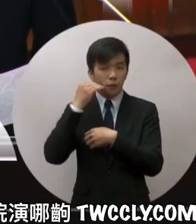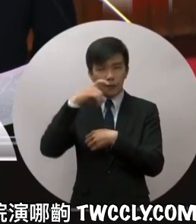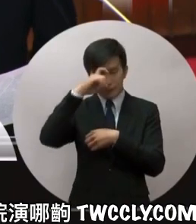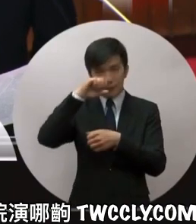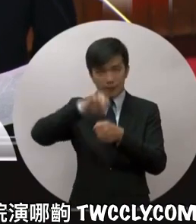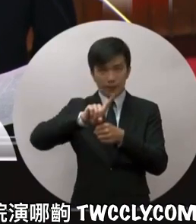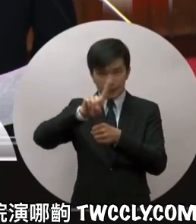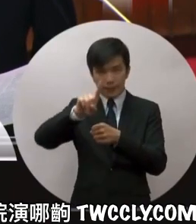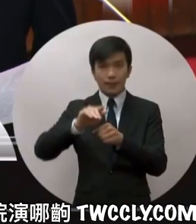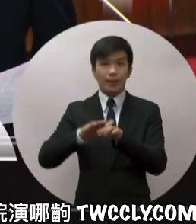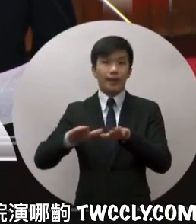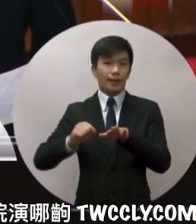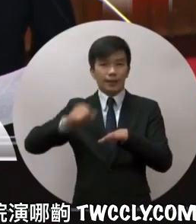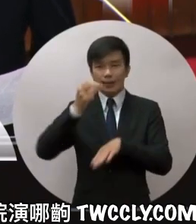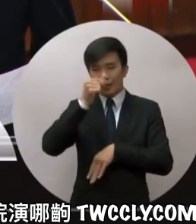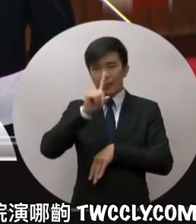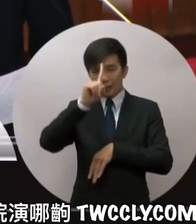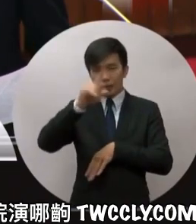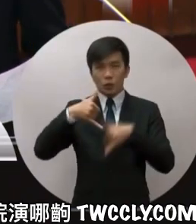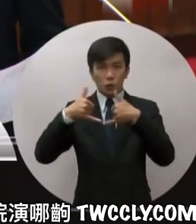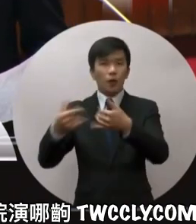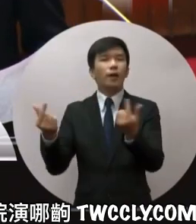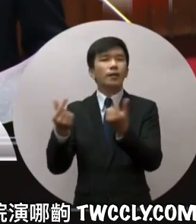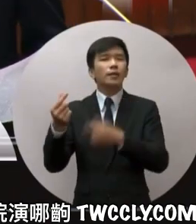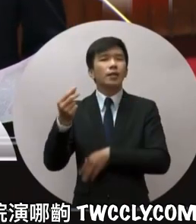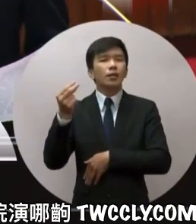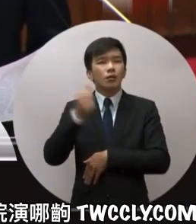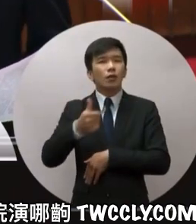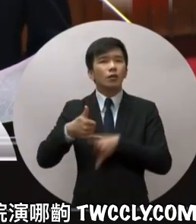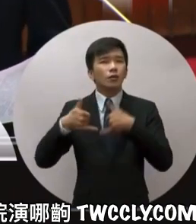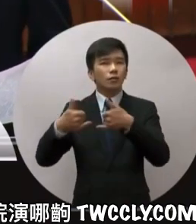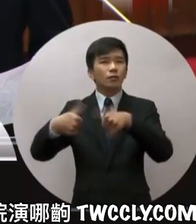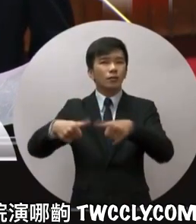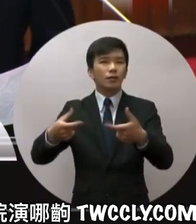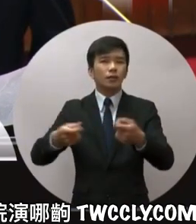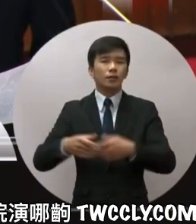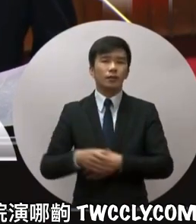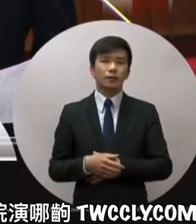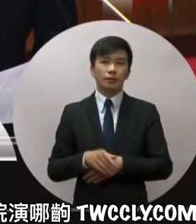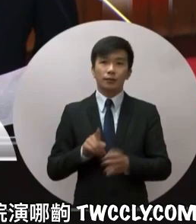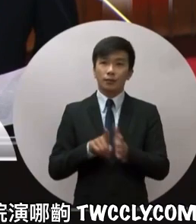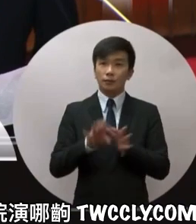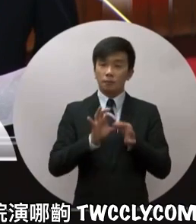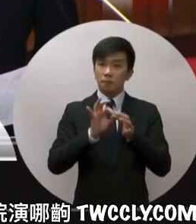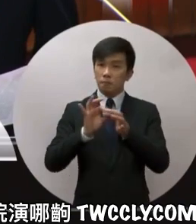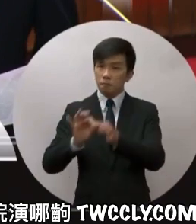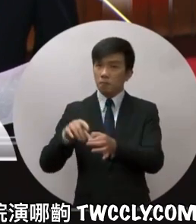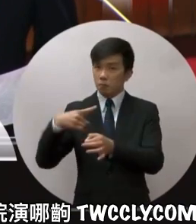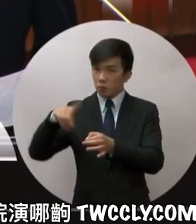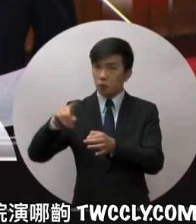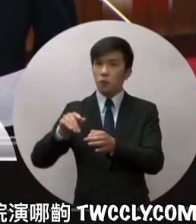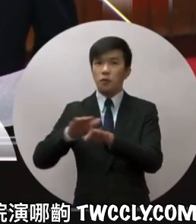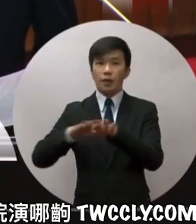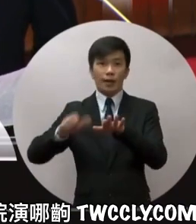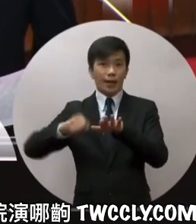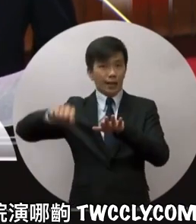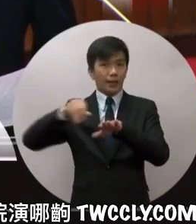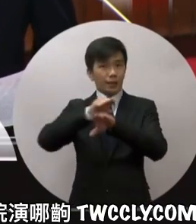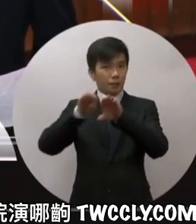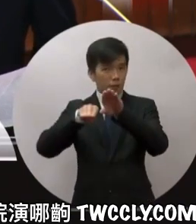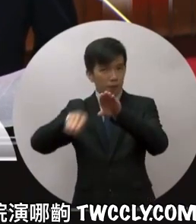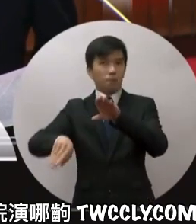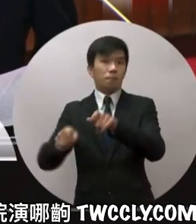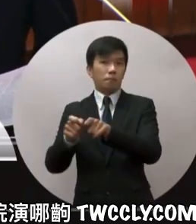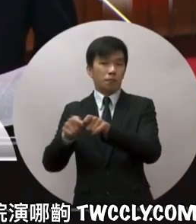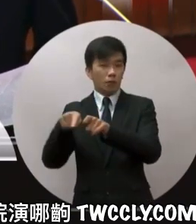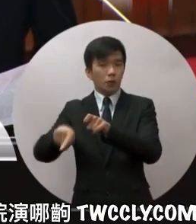道路有點類似快速道路直接連接到安坑交流道那附近大概有三萬